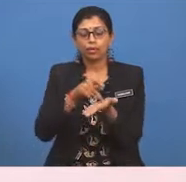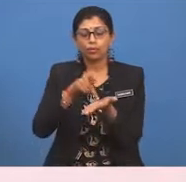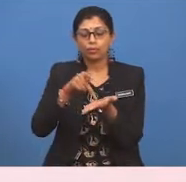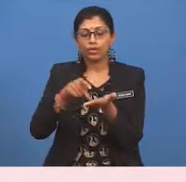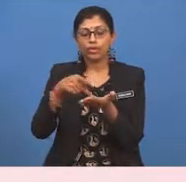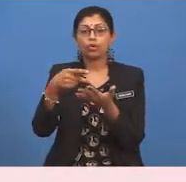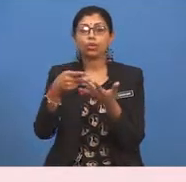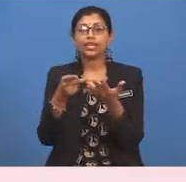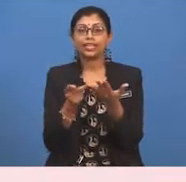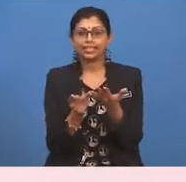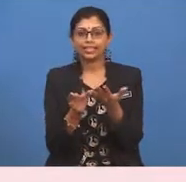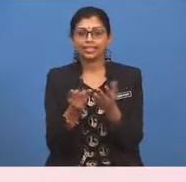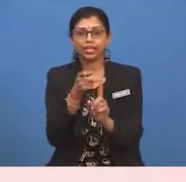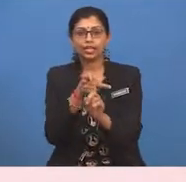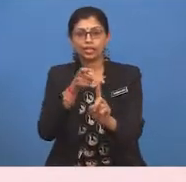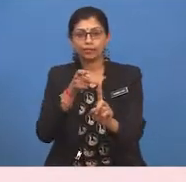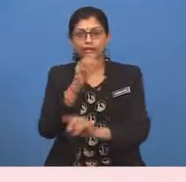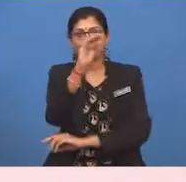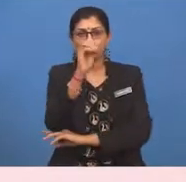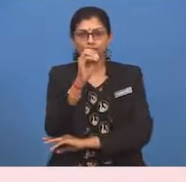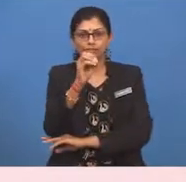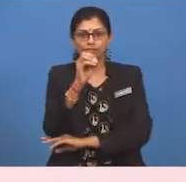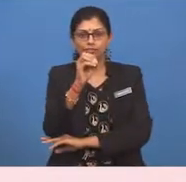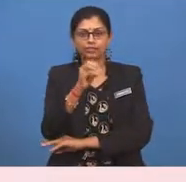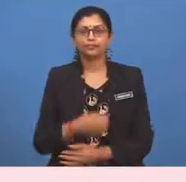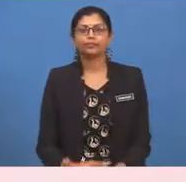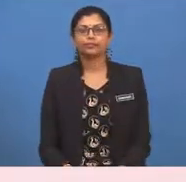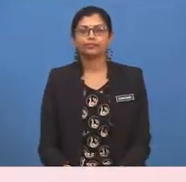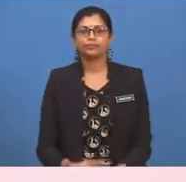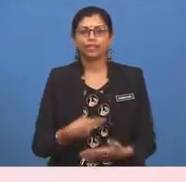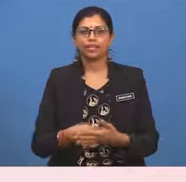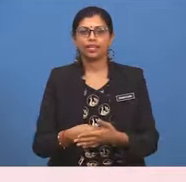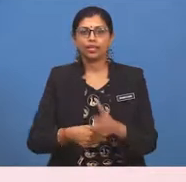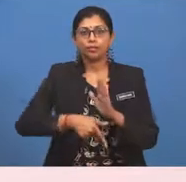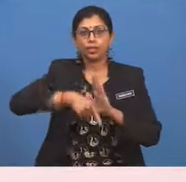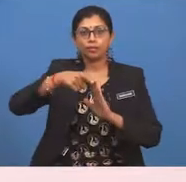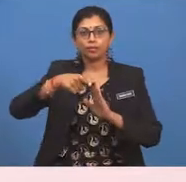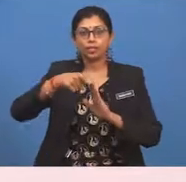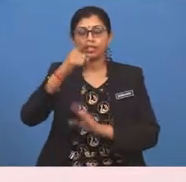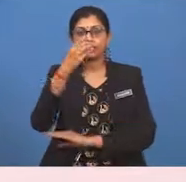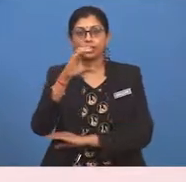mengira suatu kuantiti daripada peratus hingga melebihi